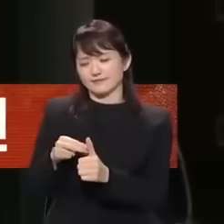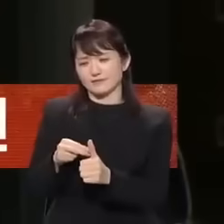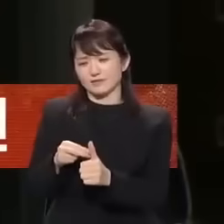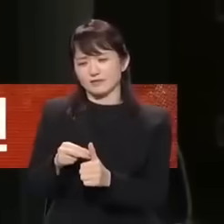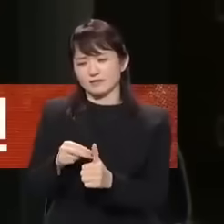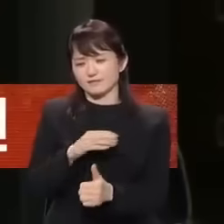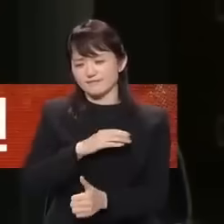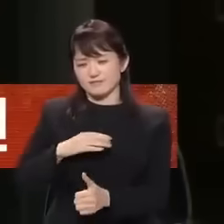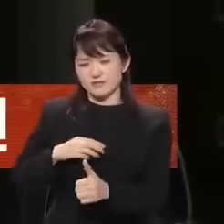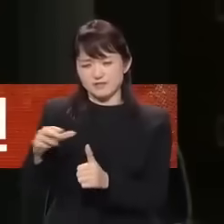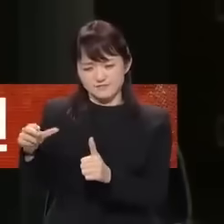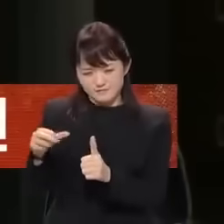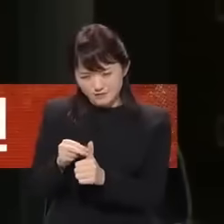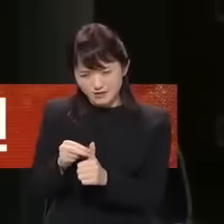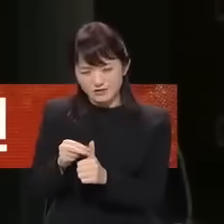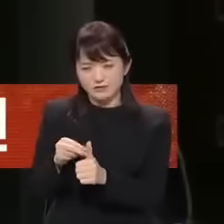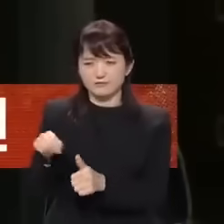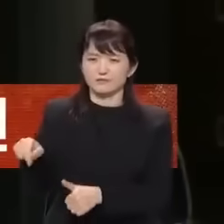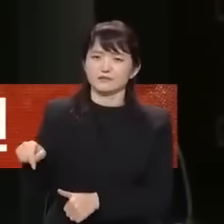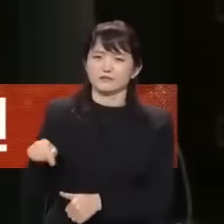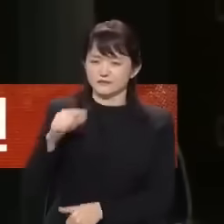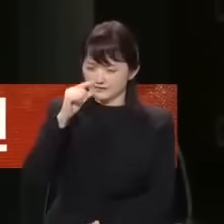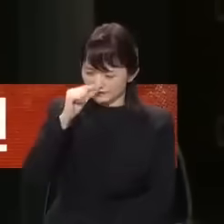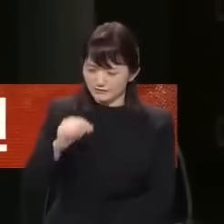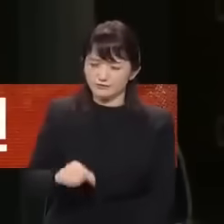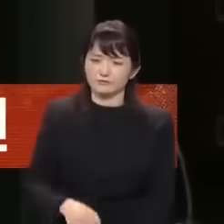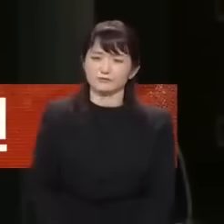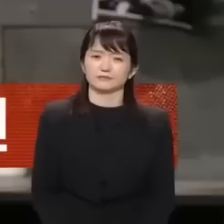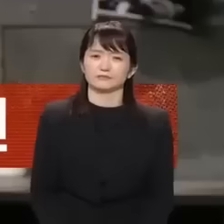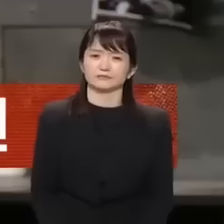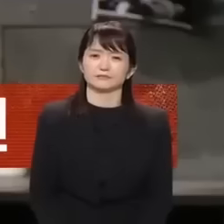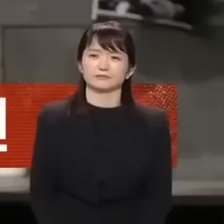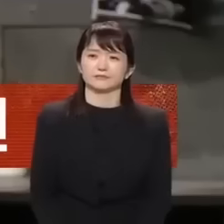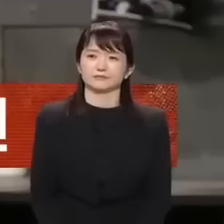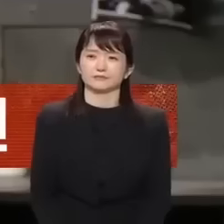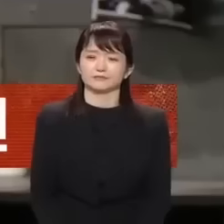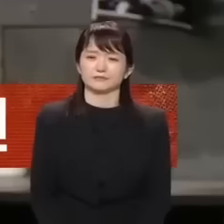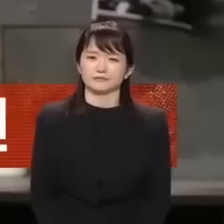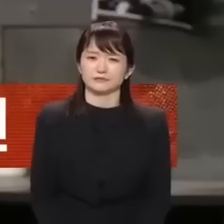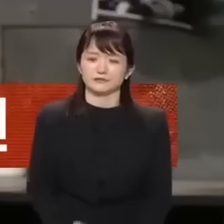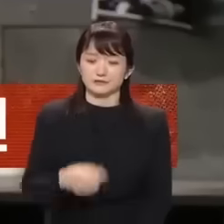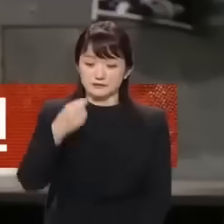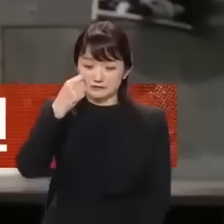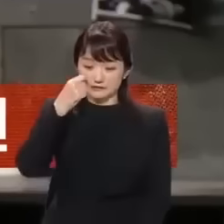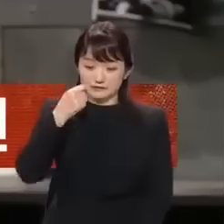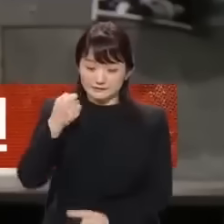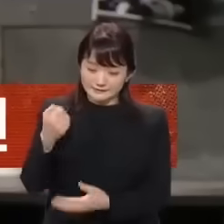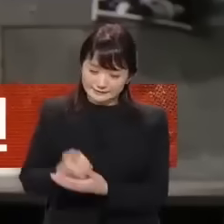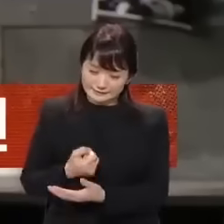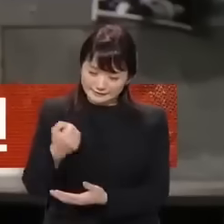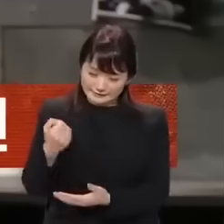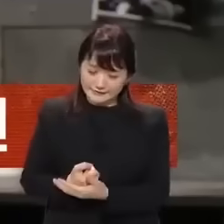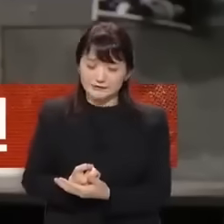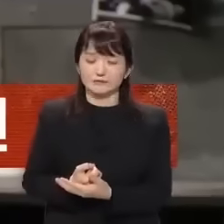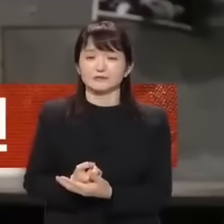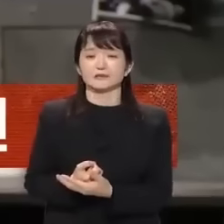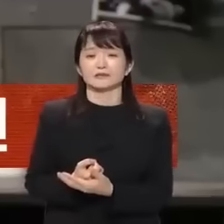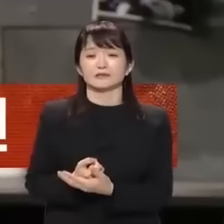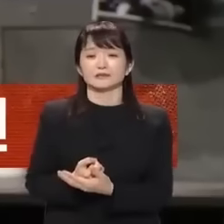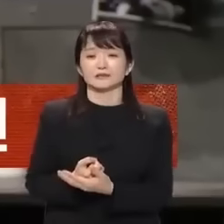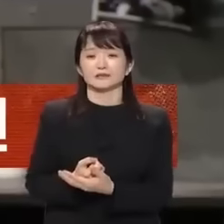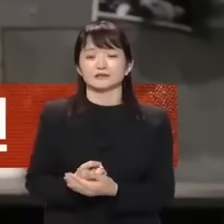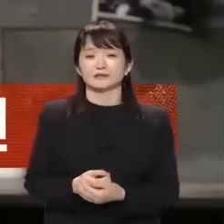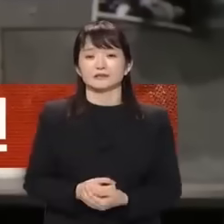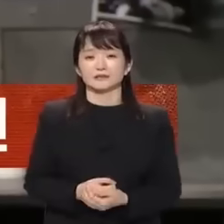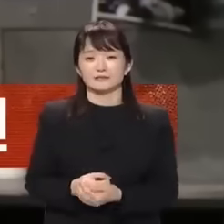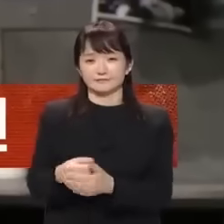사람들이 제일 예민해 하는 그 코드 아닙니까 그러니까요 지금 보신 것처럼 섭섭함을 감추지 못하네요 백정원 씨도 지금 말씀하신